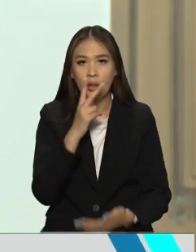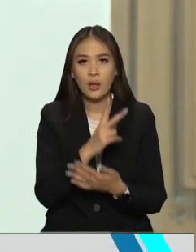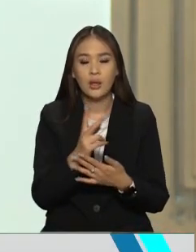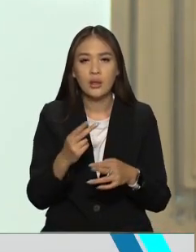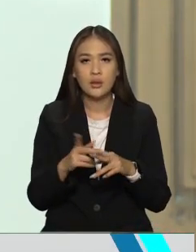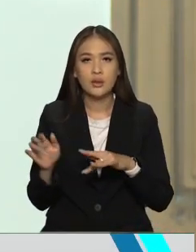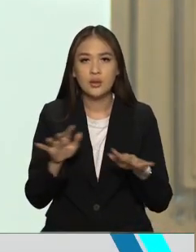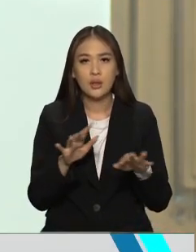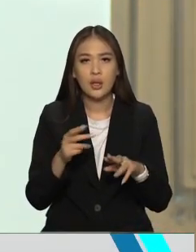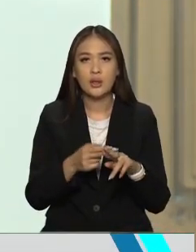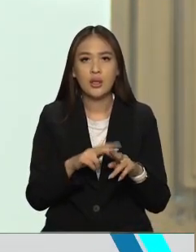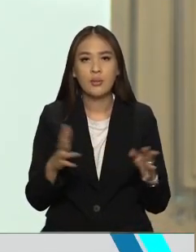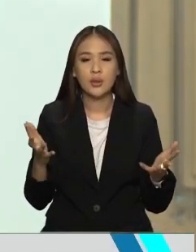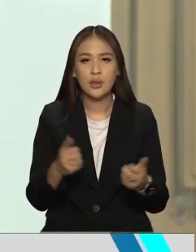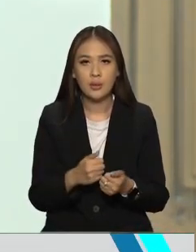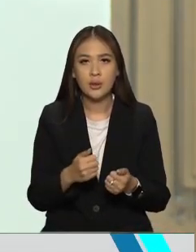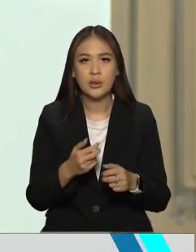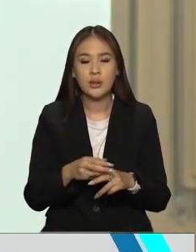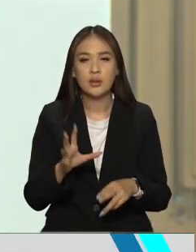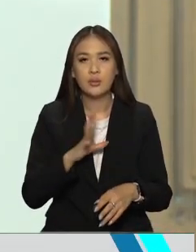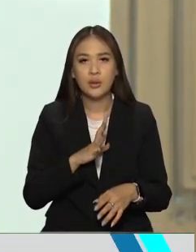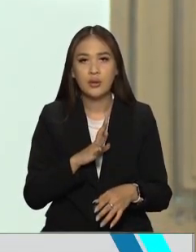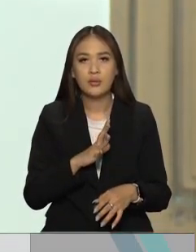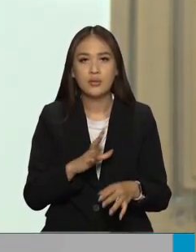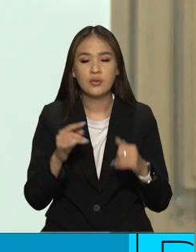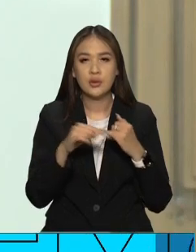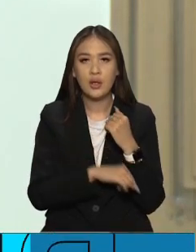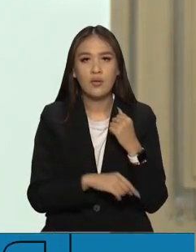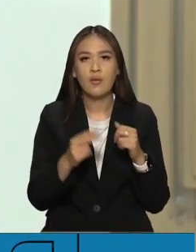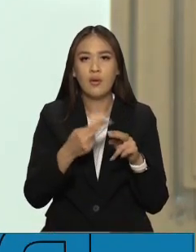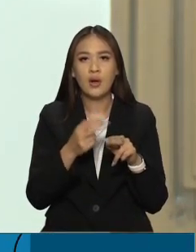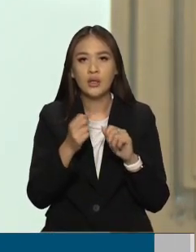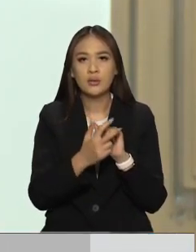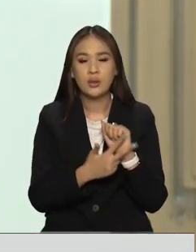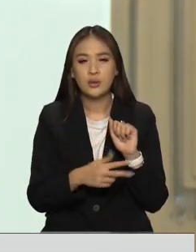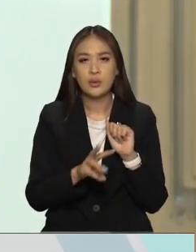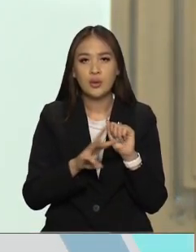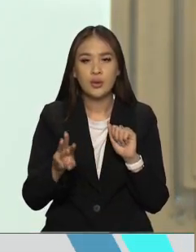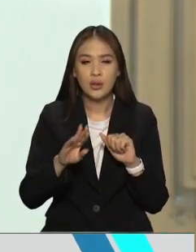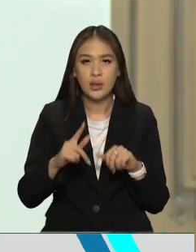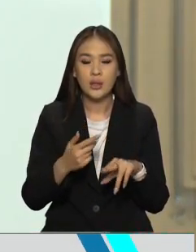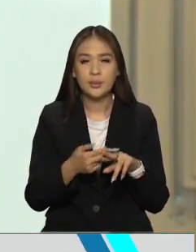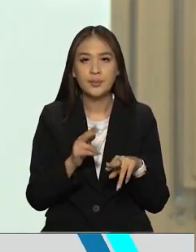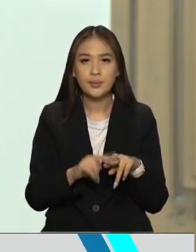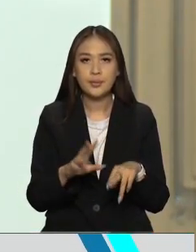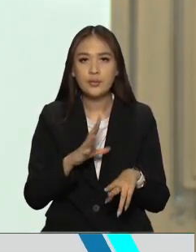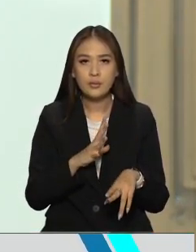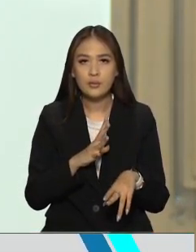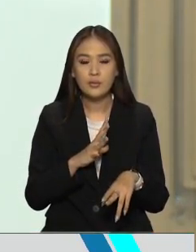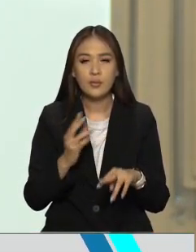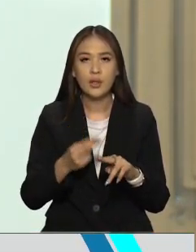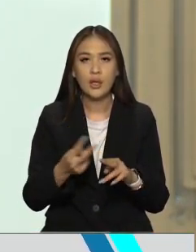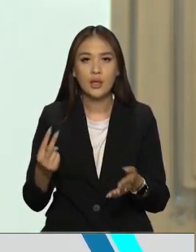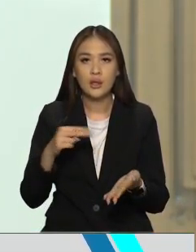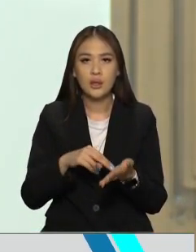подстрекательстве индивидуального предпринимателя дачи взятки сумме 18 миллионов тенге деньги предназначались за содействие в